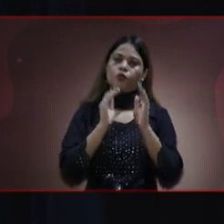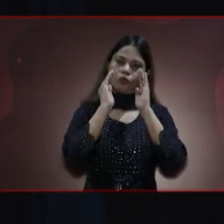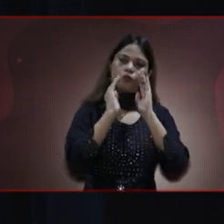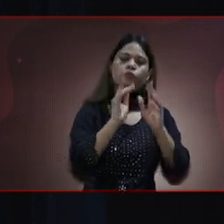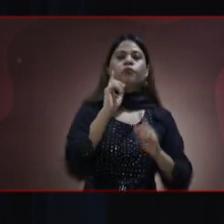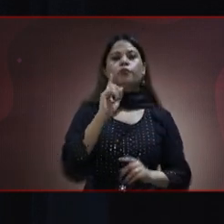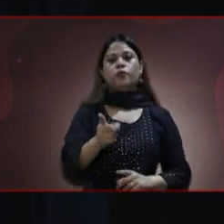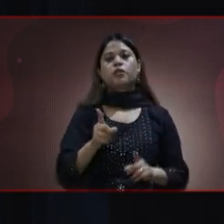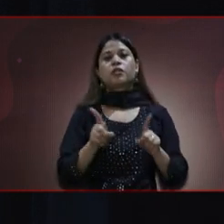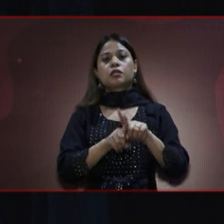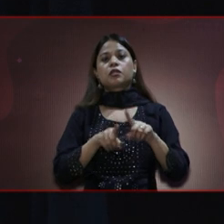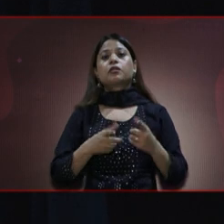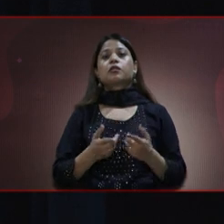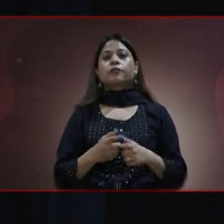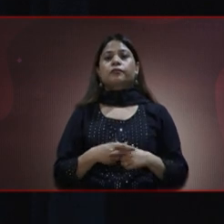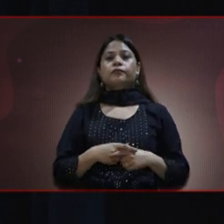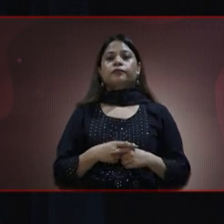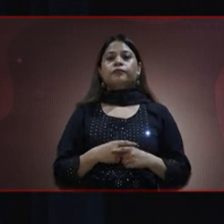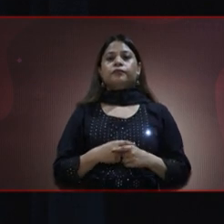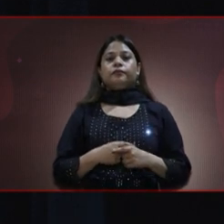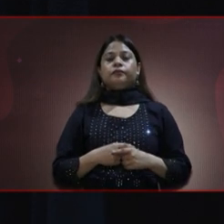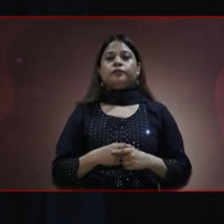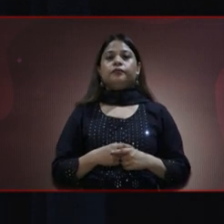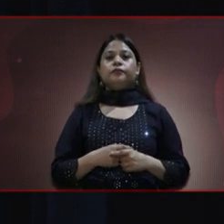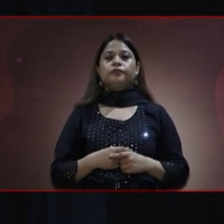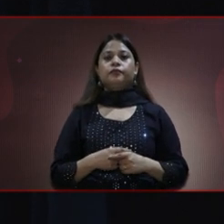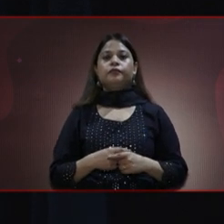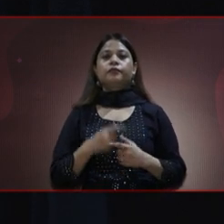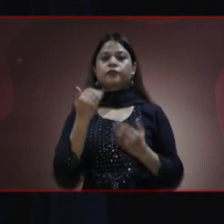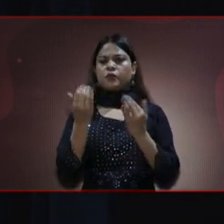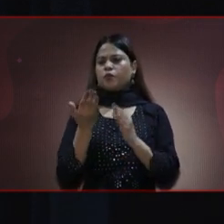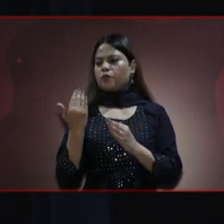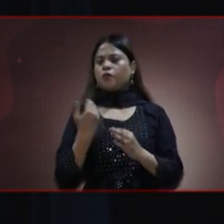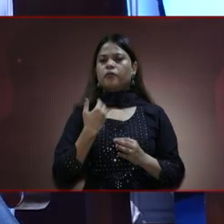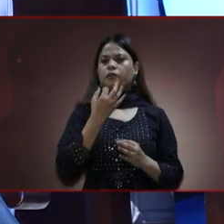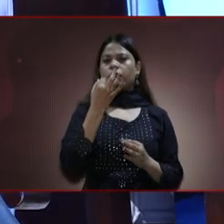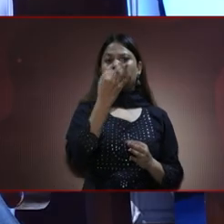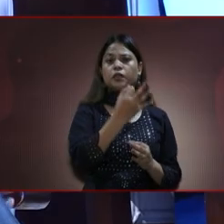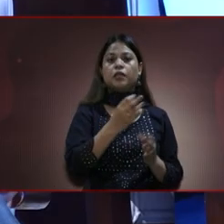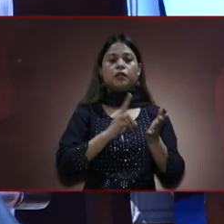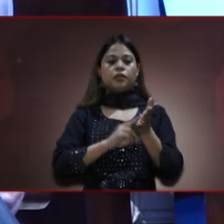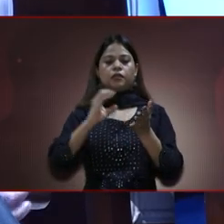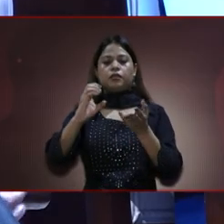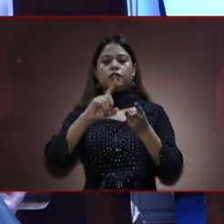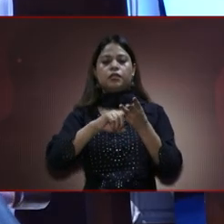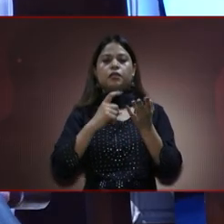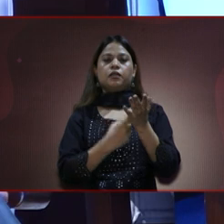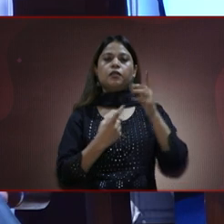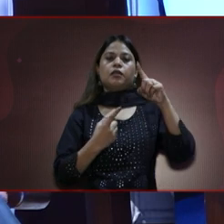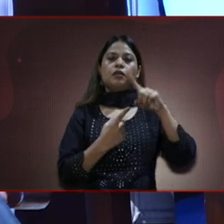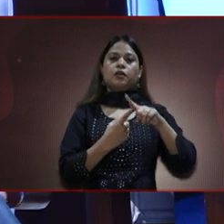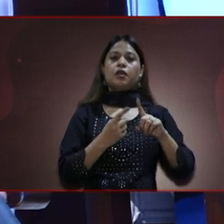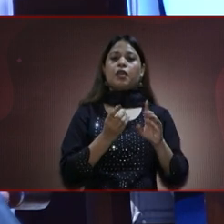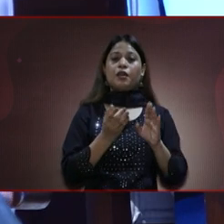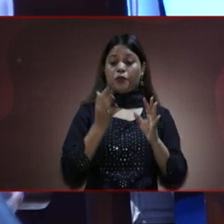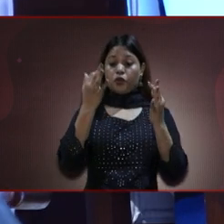है ही, लेकिन उसके अलावा मैं अभी पूछ रहा था कि इस बार NCERT ने और एक महत्वपूर्ण